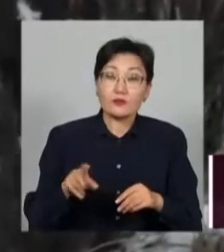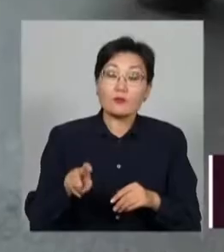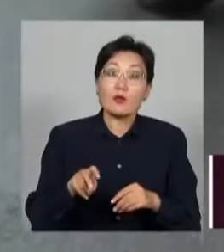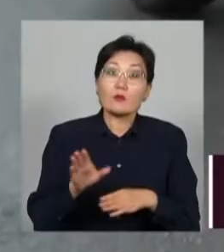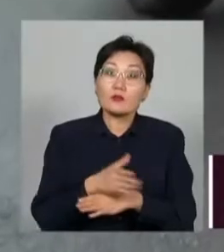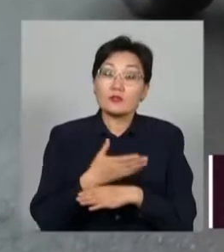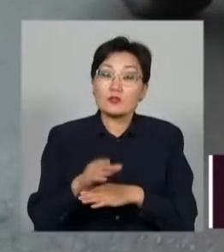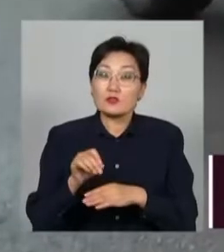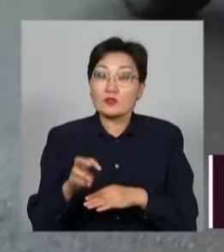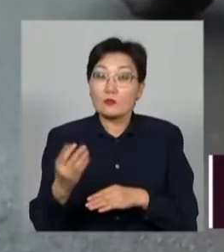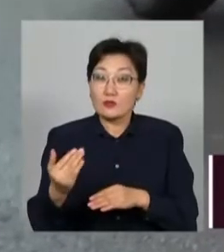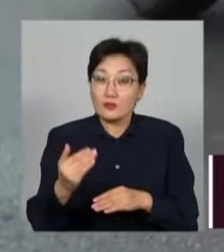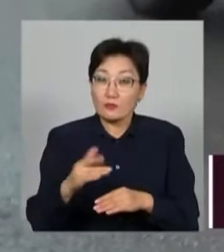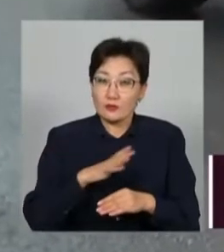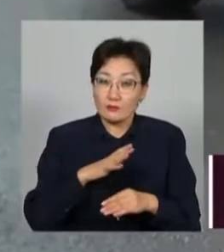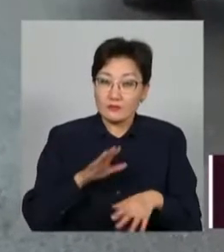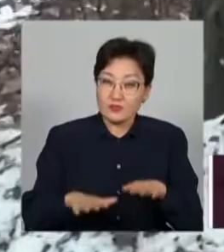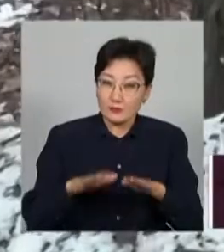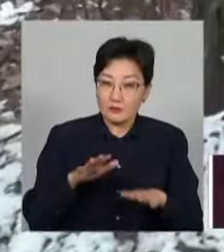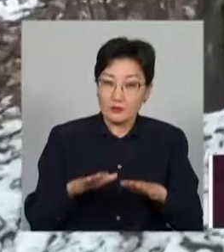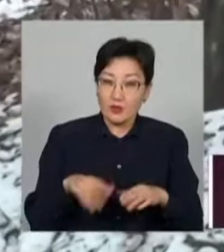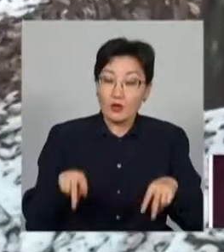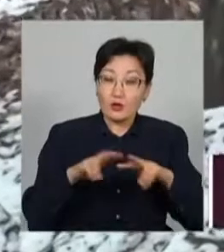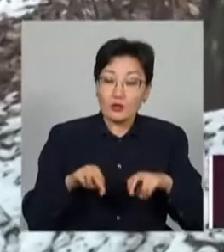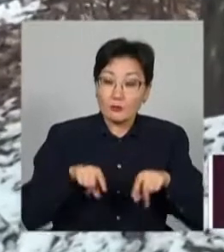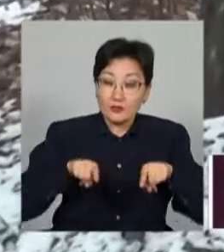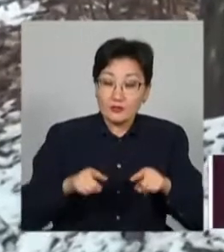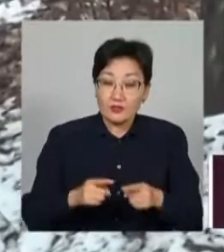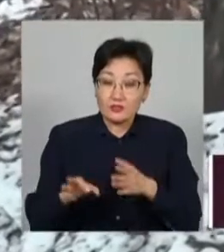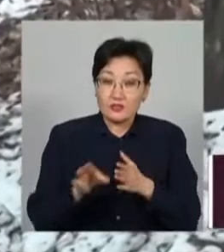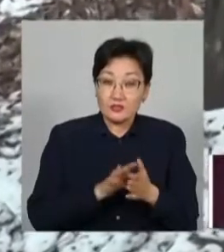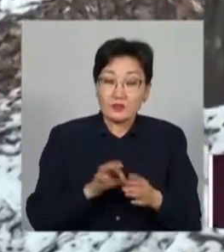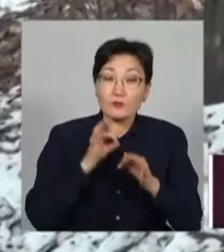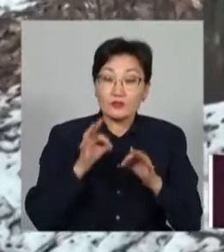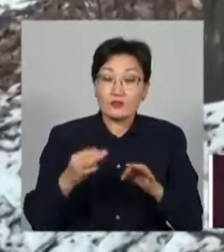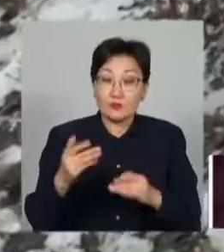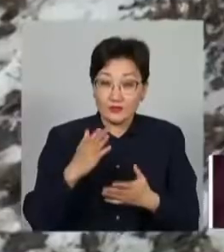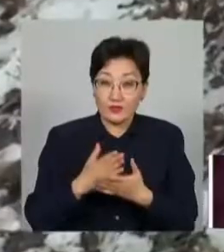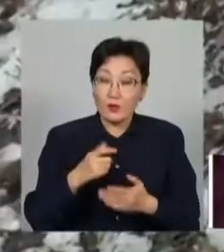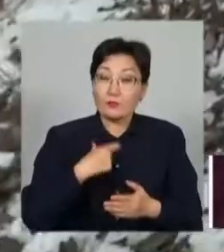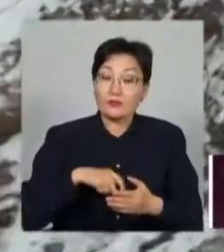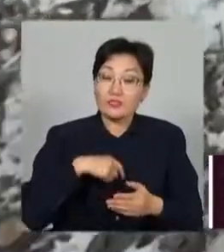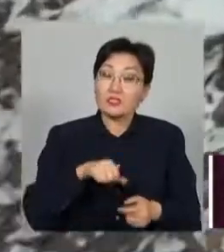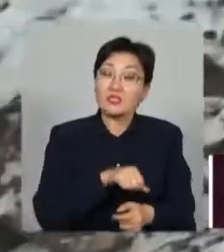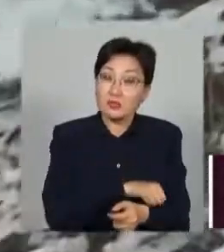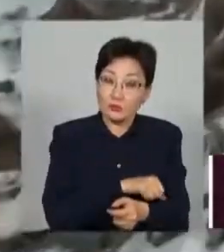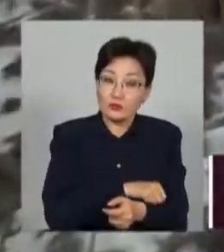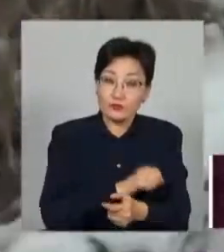пустырю, чем и вызвала подозрение. При проверке задержанная сразу призналась, что имеет при себе